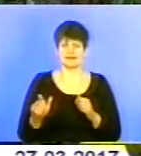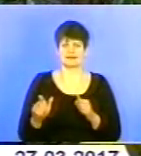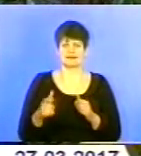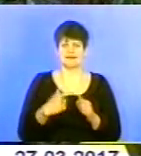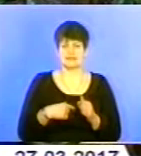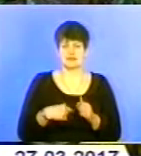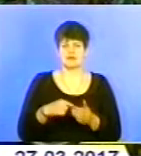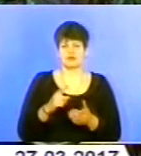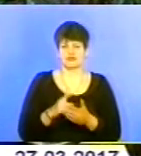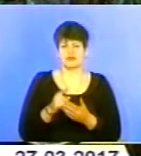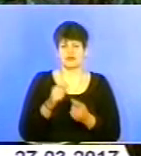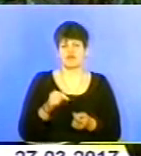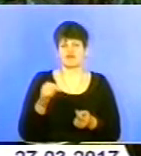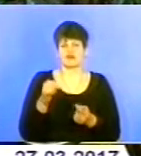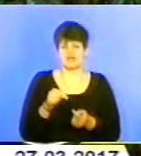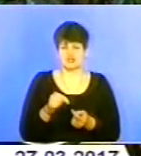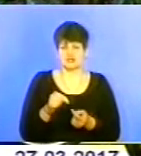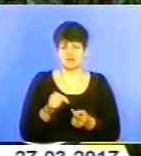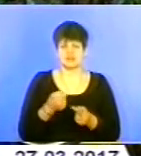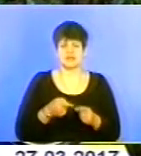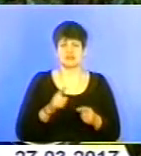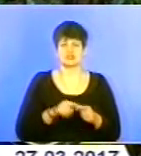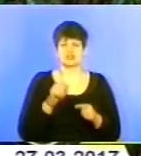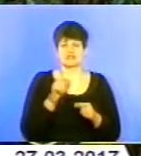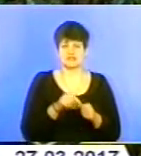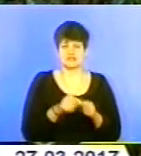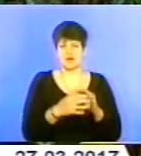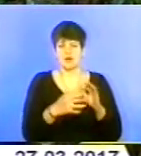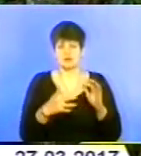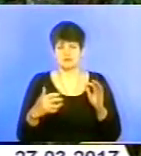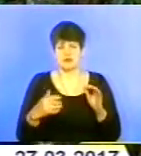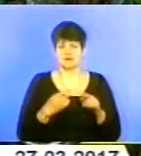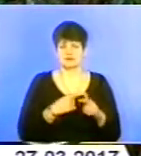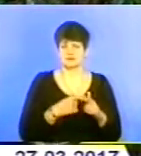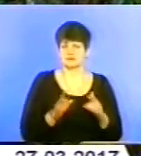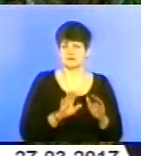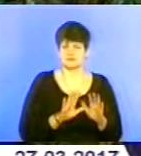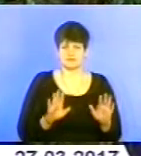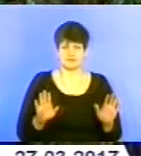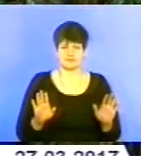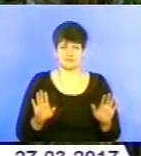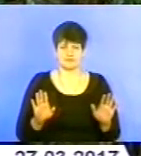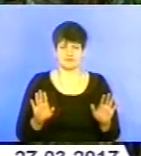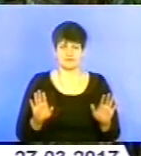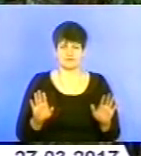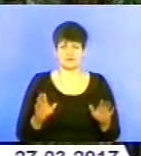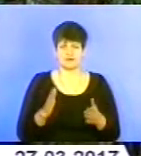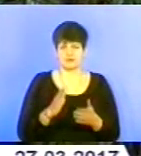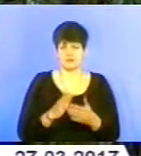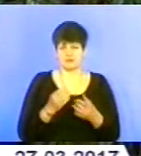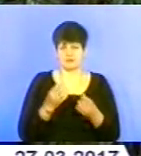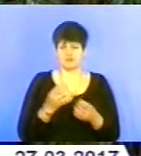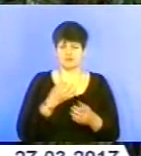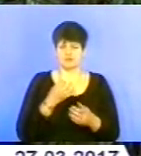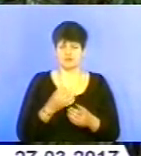повинна визначитись, чи це кобзар, чи це не кобзар. Бо я таку просту річ скажу,